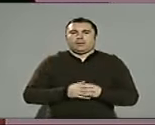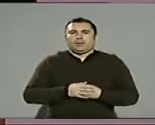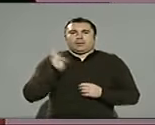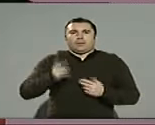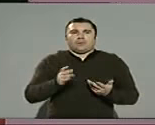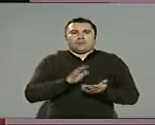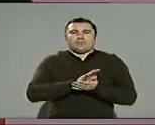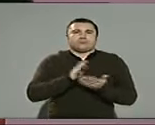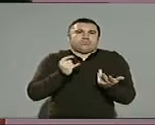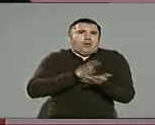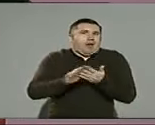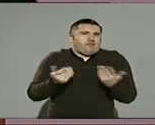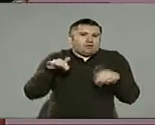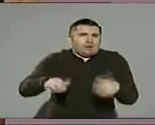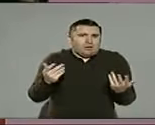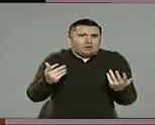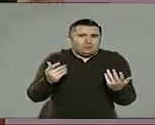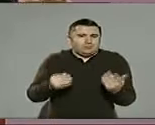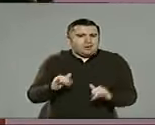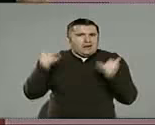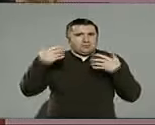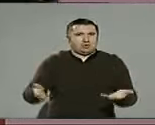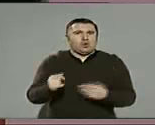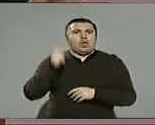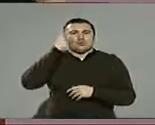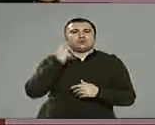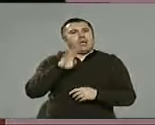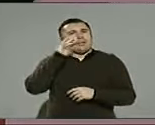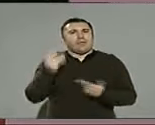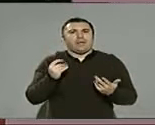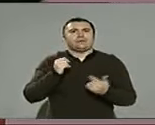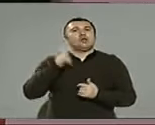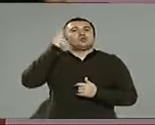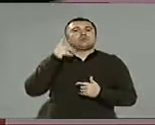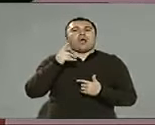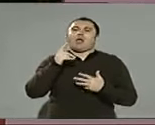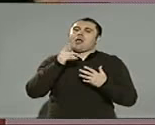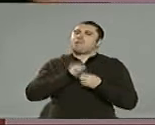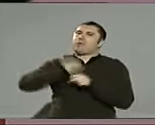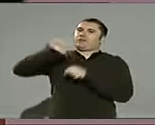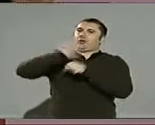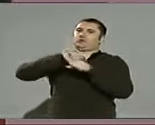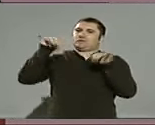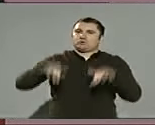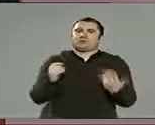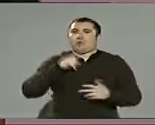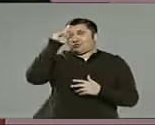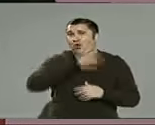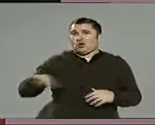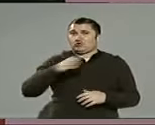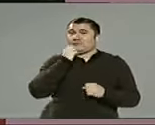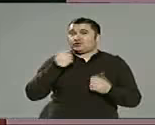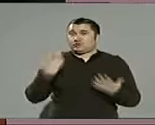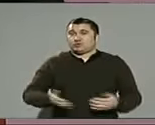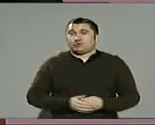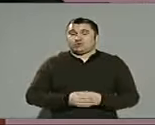zu leben. Das ist kein Sozialneid, das ist sozialer Patriotismus. Das wollen wir in Deutschland, liebe Genossinnen